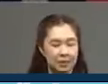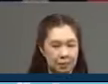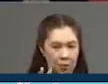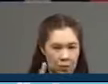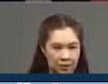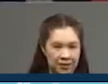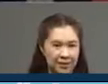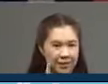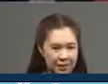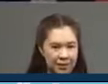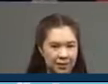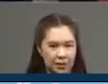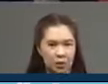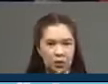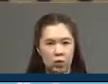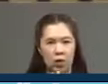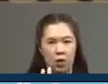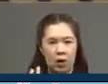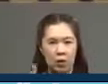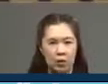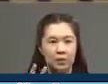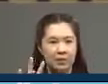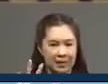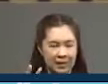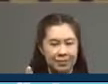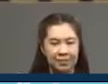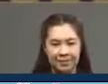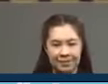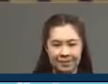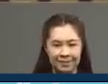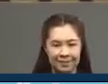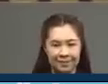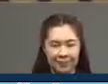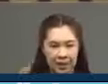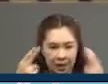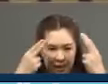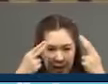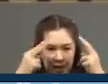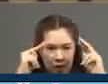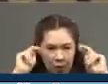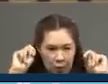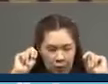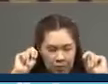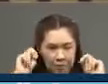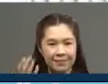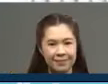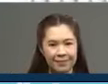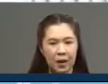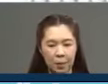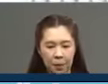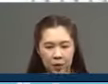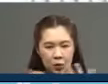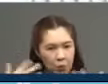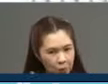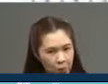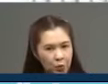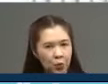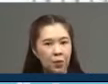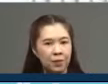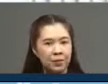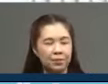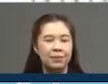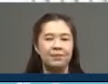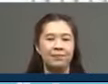นายกรัฐมนตรีเสร็จสิ้นภารกิจการเข้าร่วมประชุมผู้นำเขตเศรษฐกิจเอเปคครั้งที่31ที่กรุงลิมาสาธารณรัฐเป